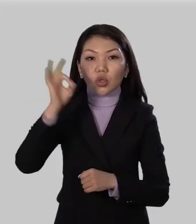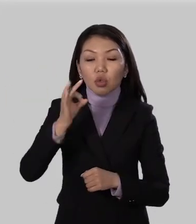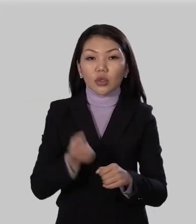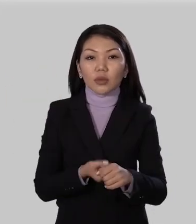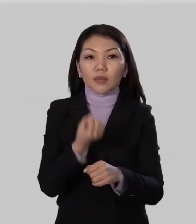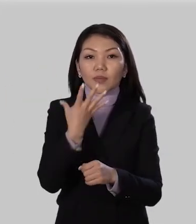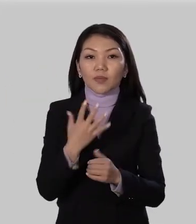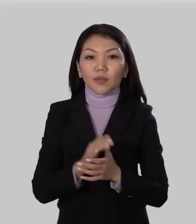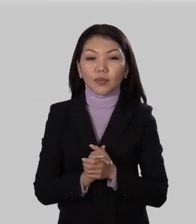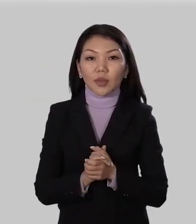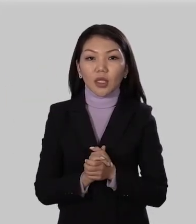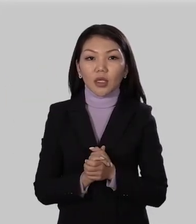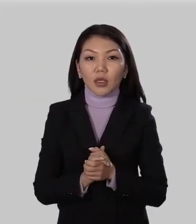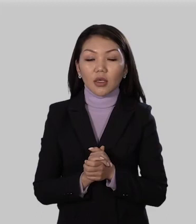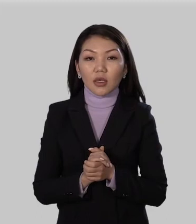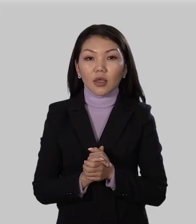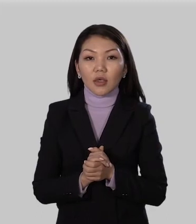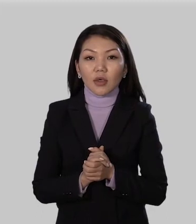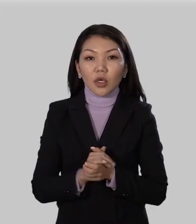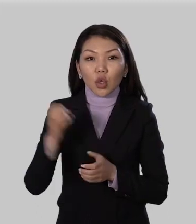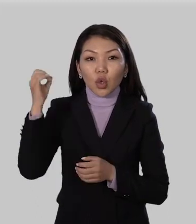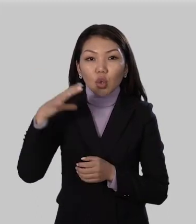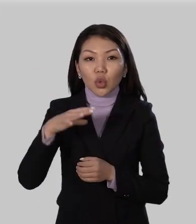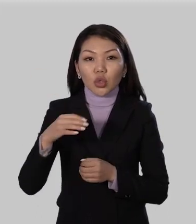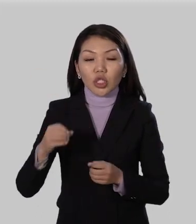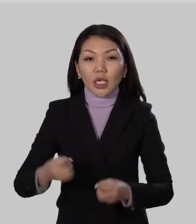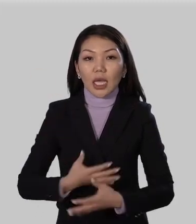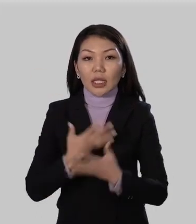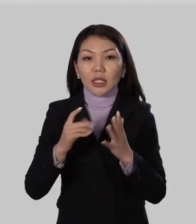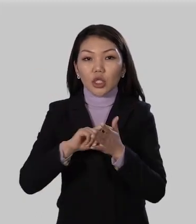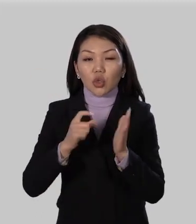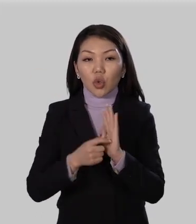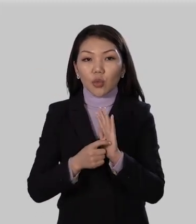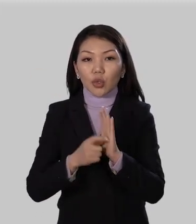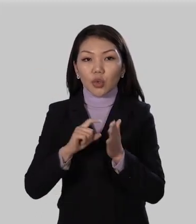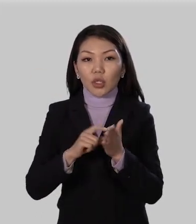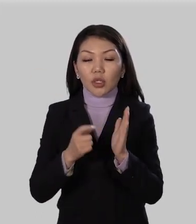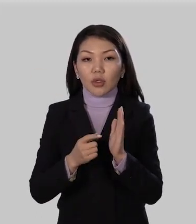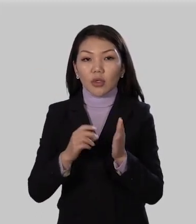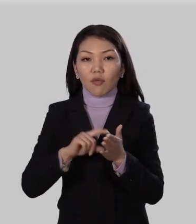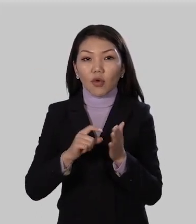Его бесчисленные лучики озарили комнату, и на окнах засветились расписные узоры.